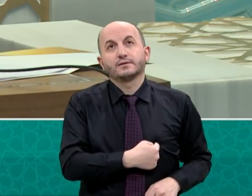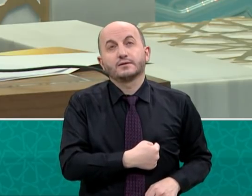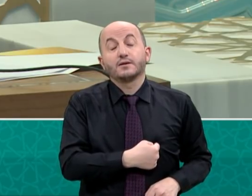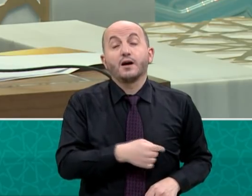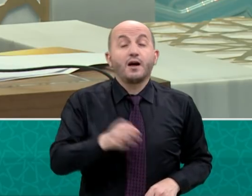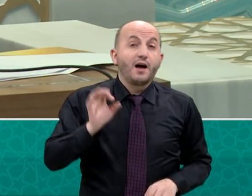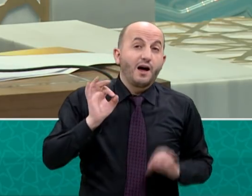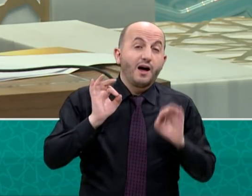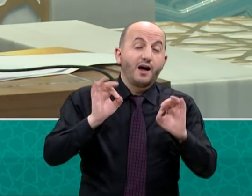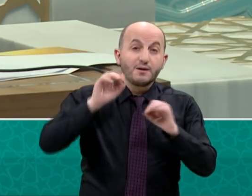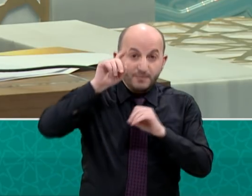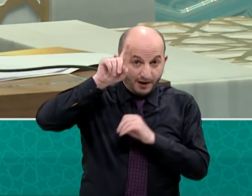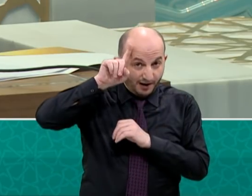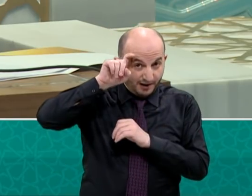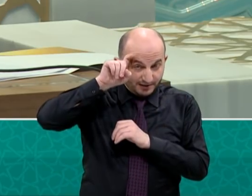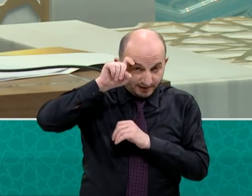hem aklını